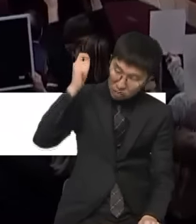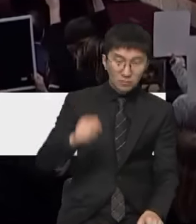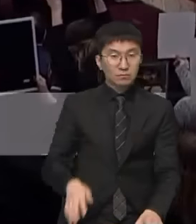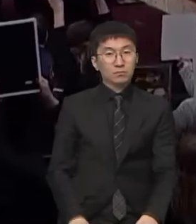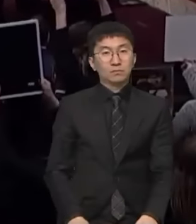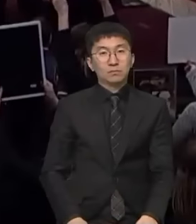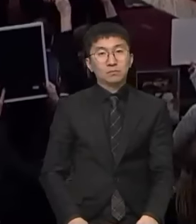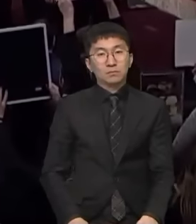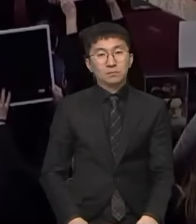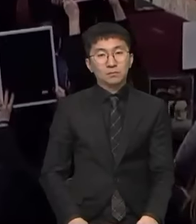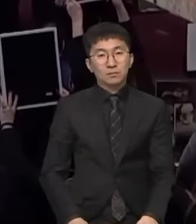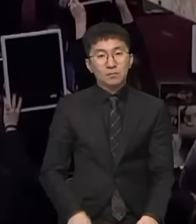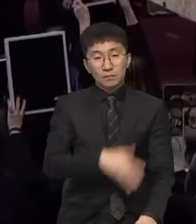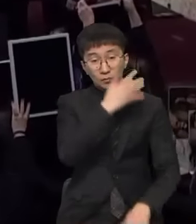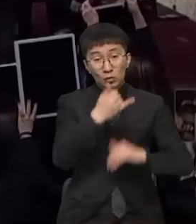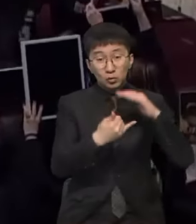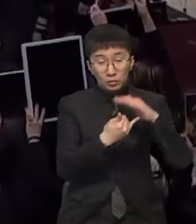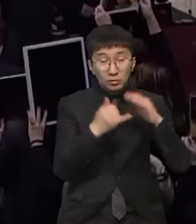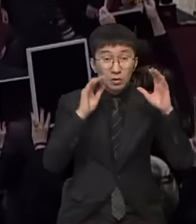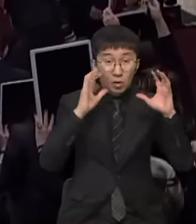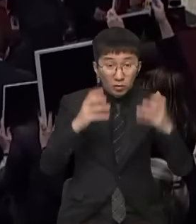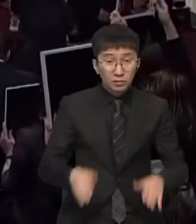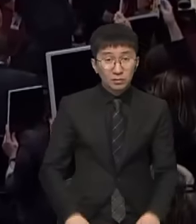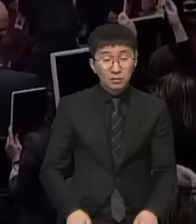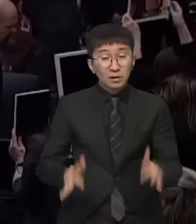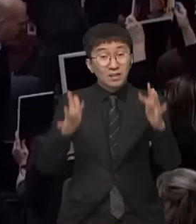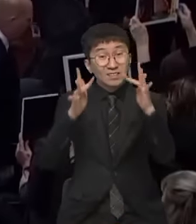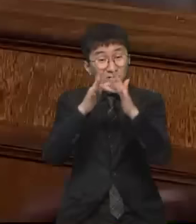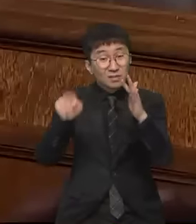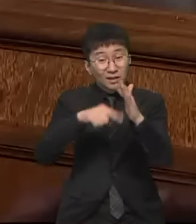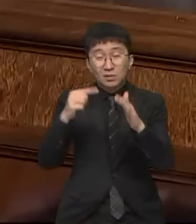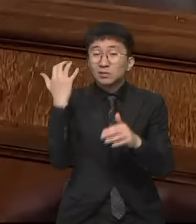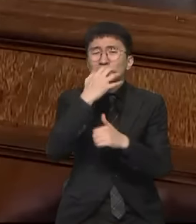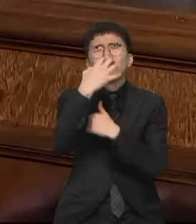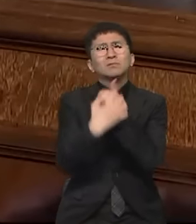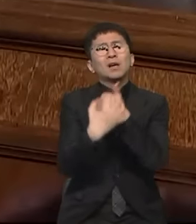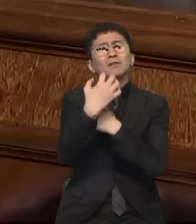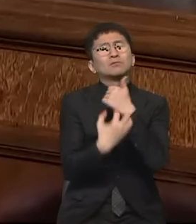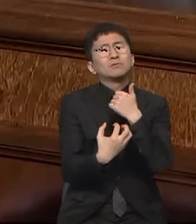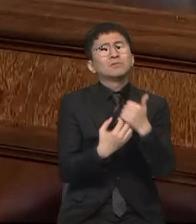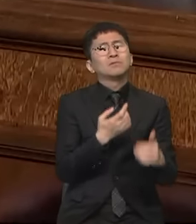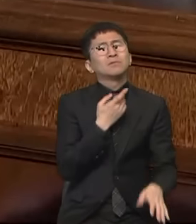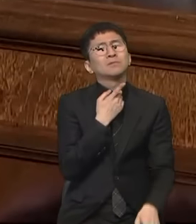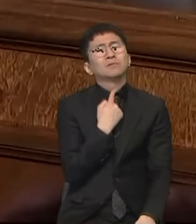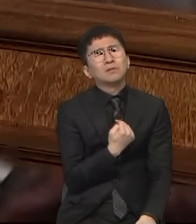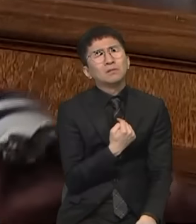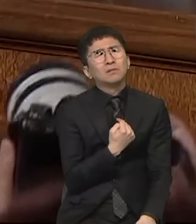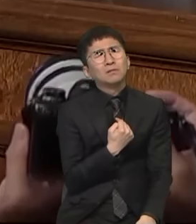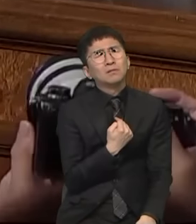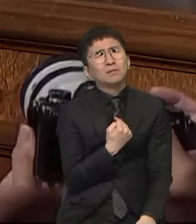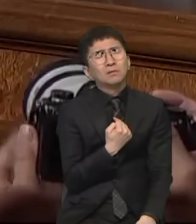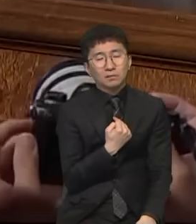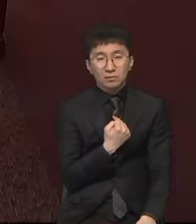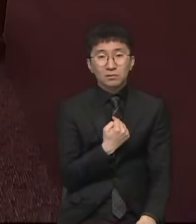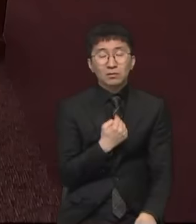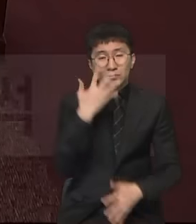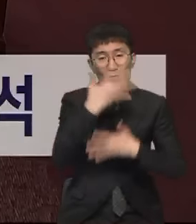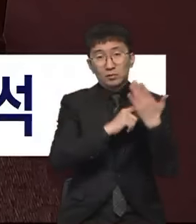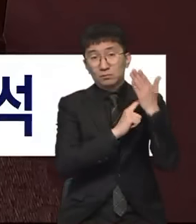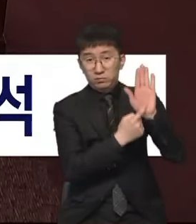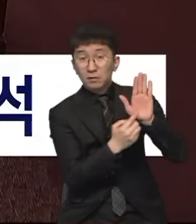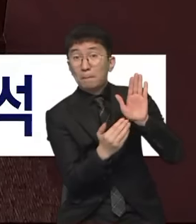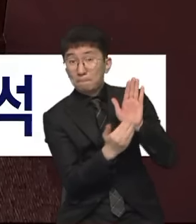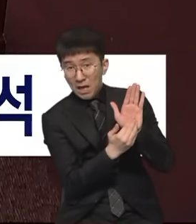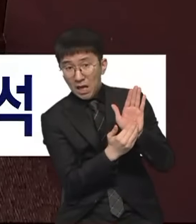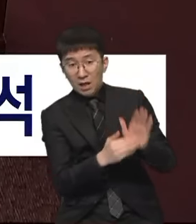Facebook. 청소년 어린이가 온라인상에서 성착취를 당한 사연들로 청문회는 시작됐습니다.